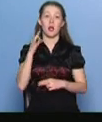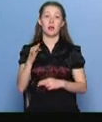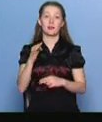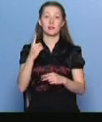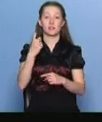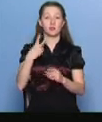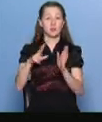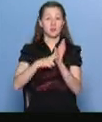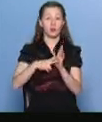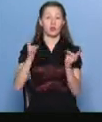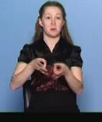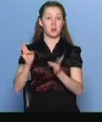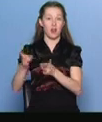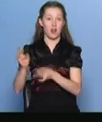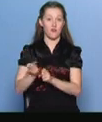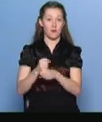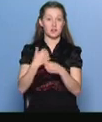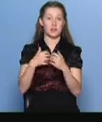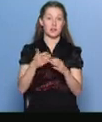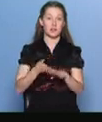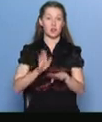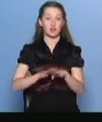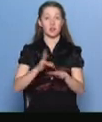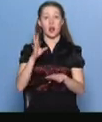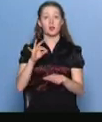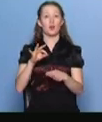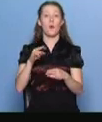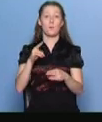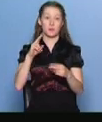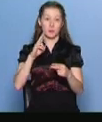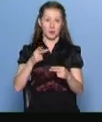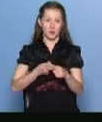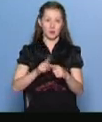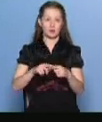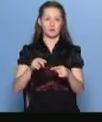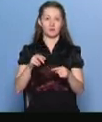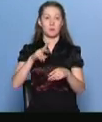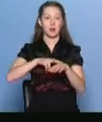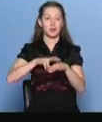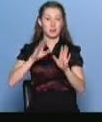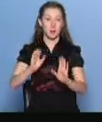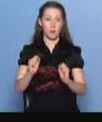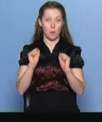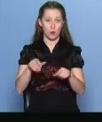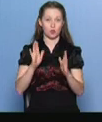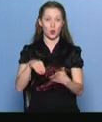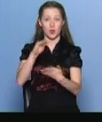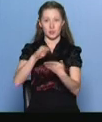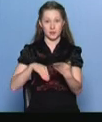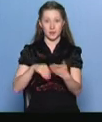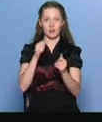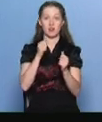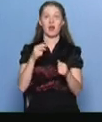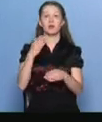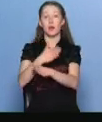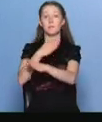степени тяжести. Но парадокс в том, что при любой величине штрафа за нарушение правил выписать его может только сотрудник полиции. На каждый перекресток